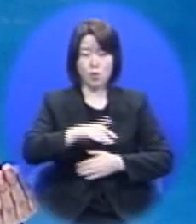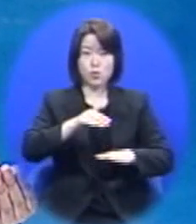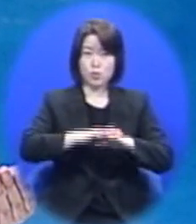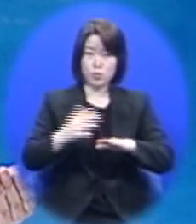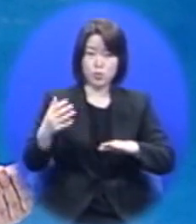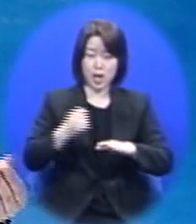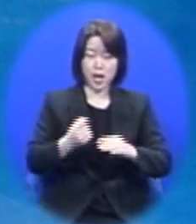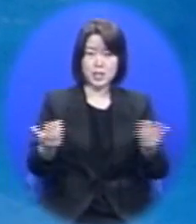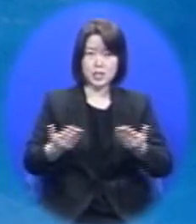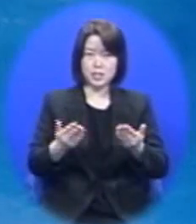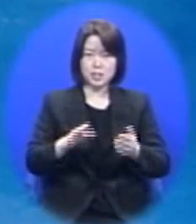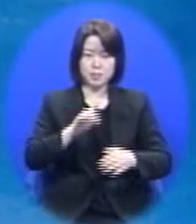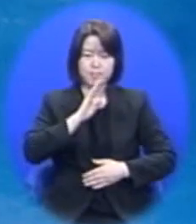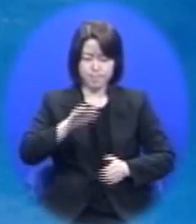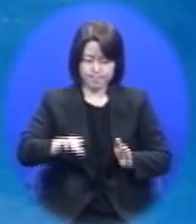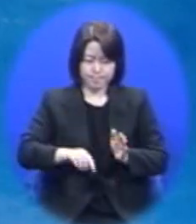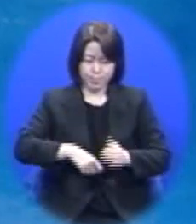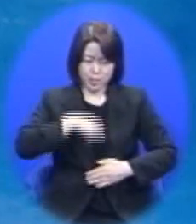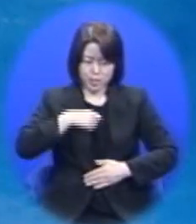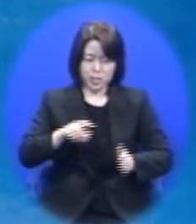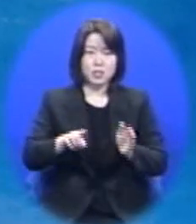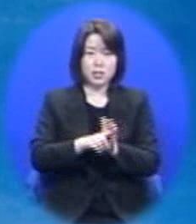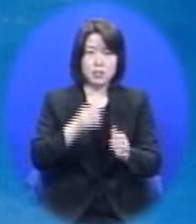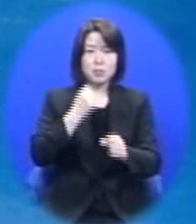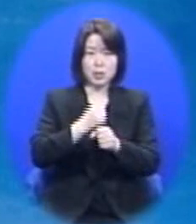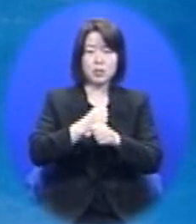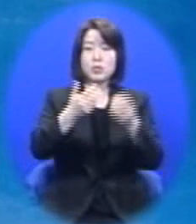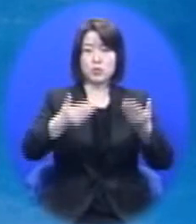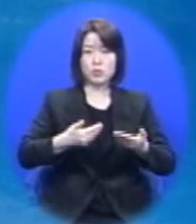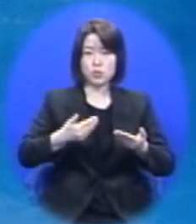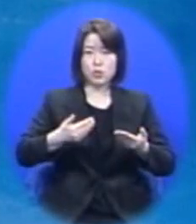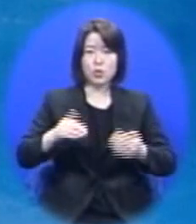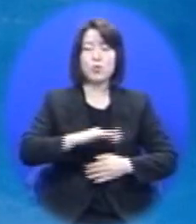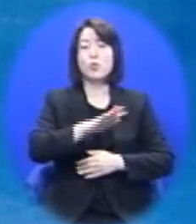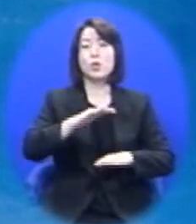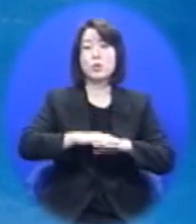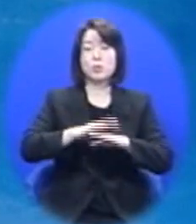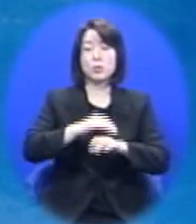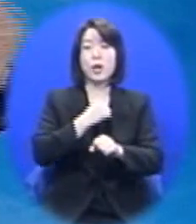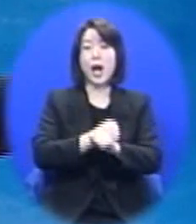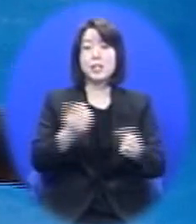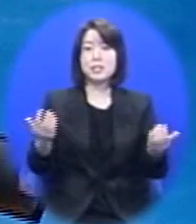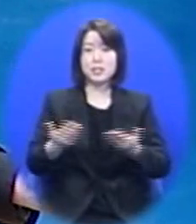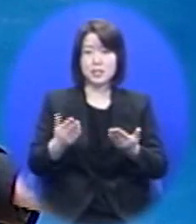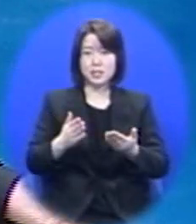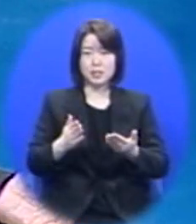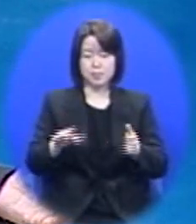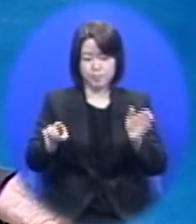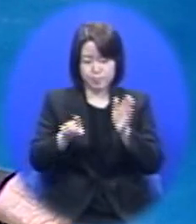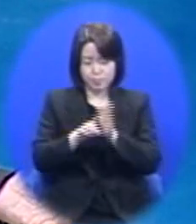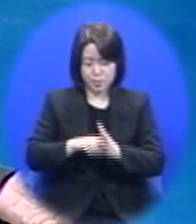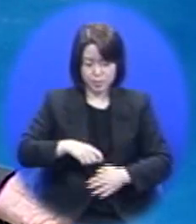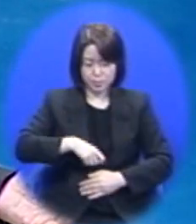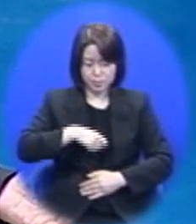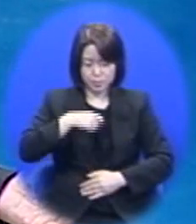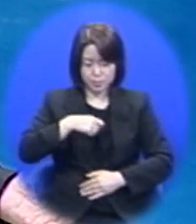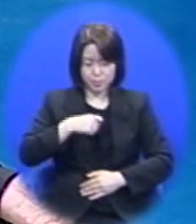하여 주십시오. 우리 손으로 하는 일이 견실하게 하여 주십시오. 인생, 헛인생 안 되게